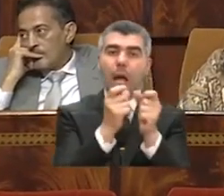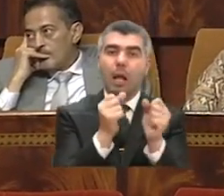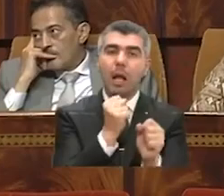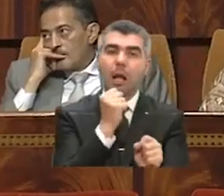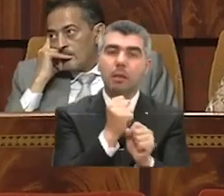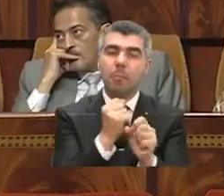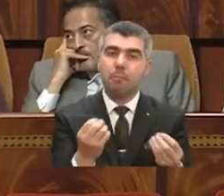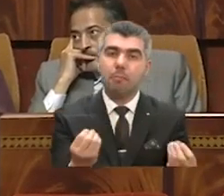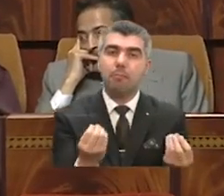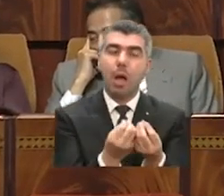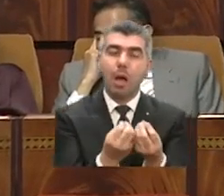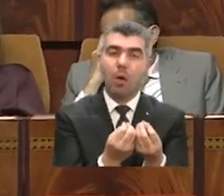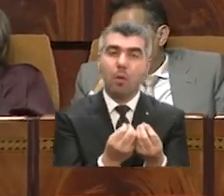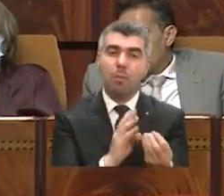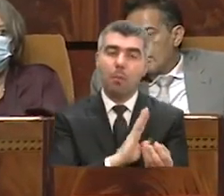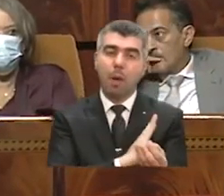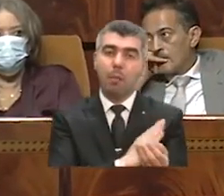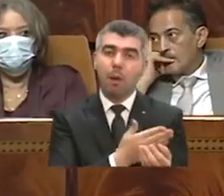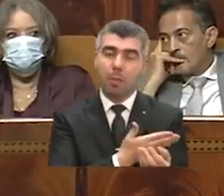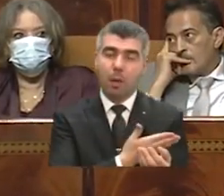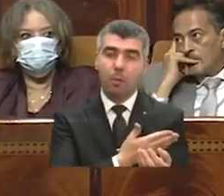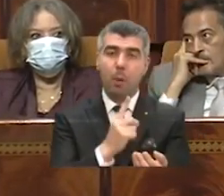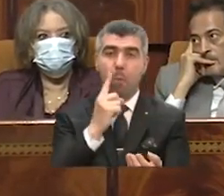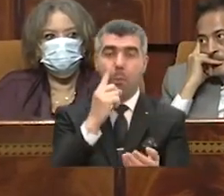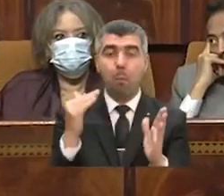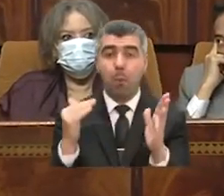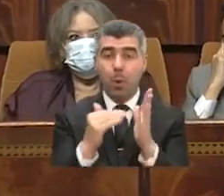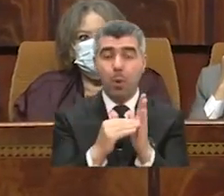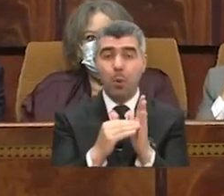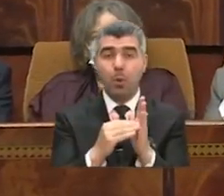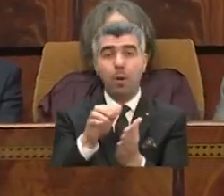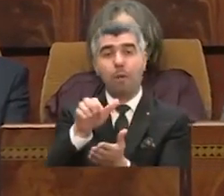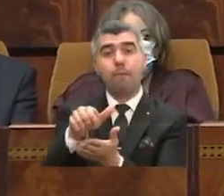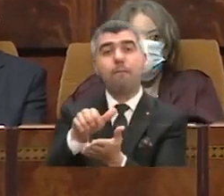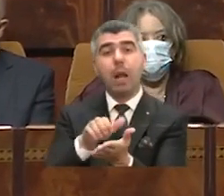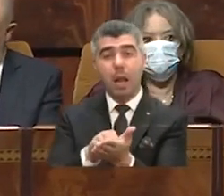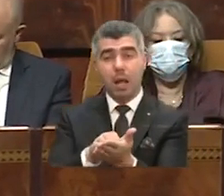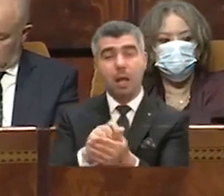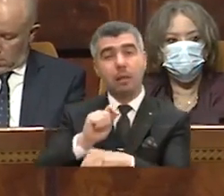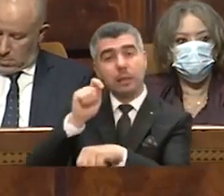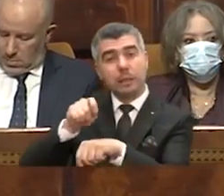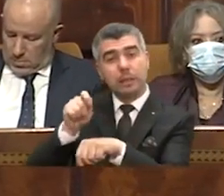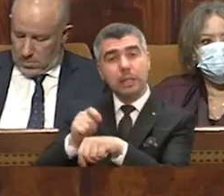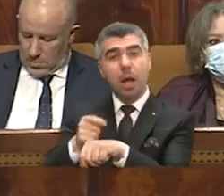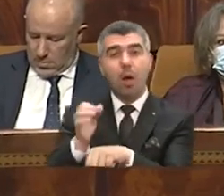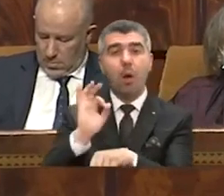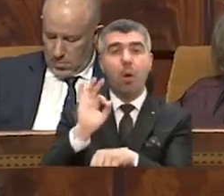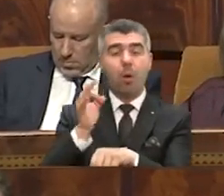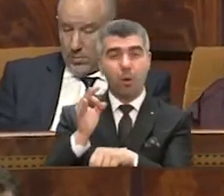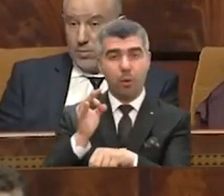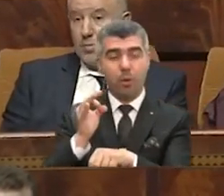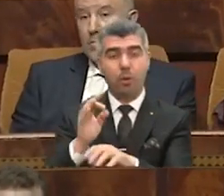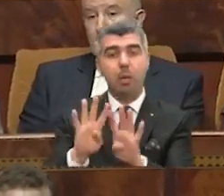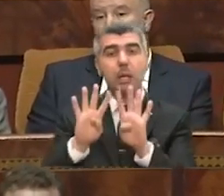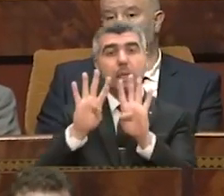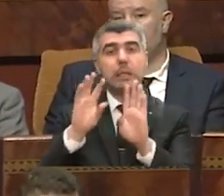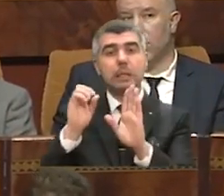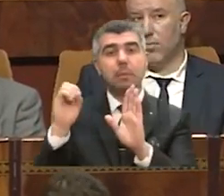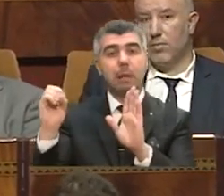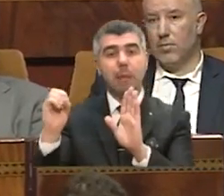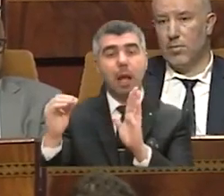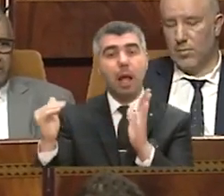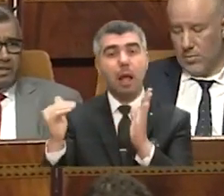بهم، 1,600,000 فلاح، 500,000 حرفي، 800,000 من التجار